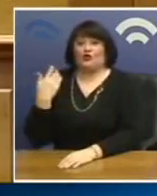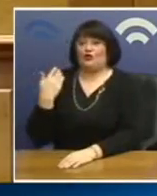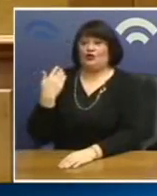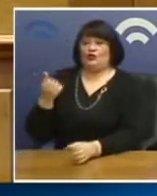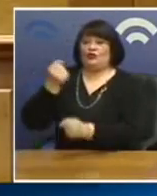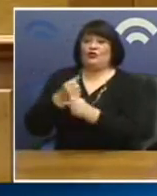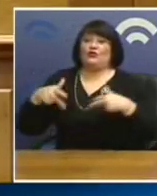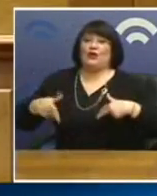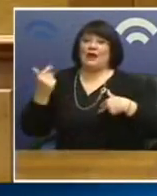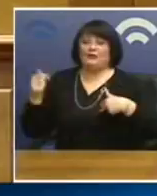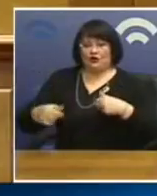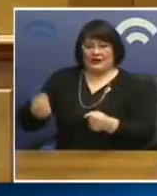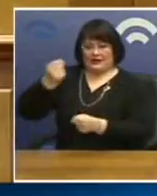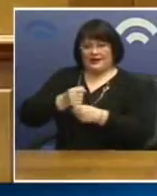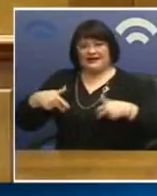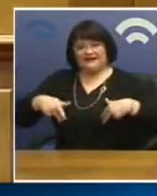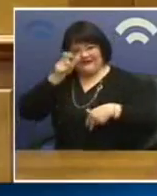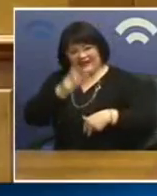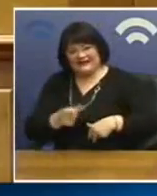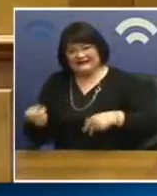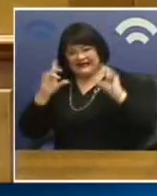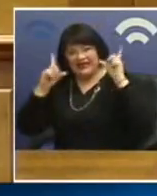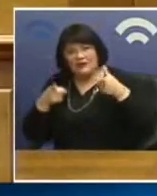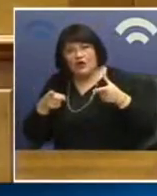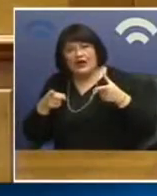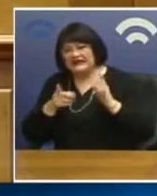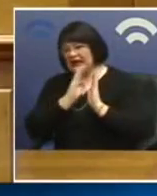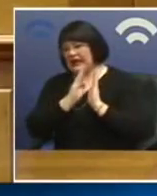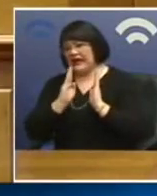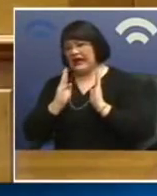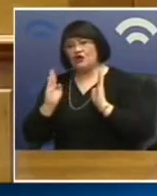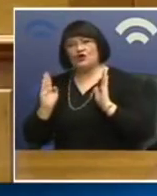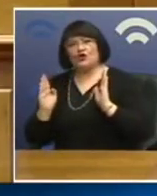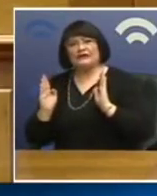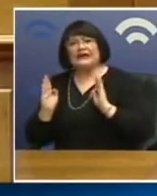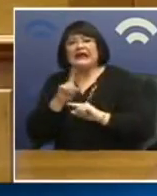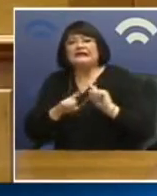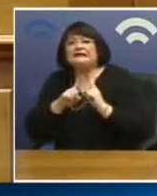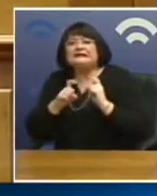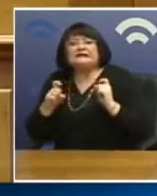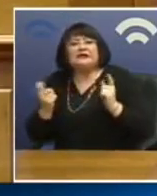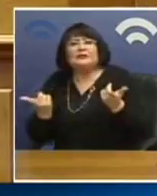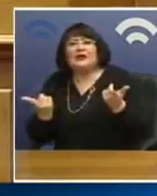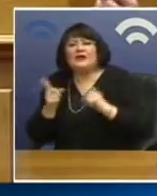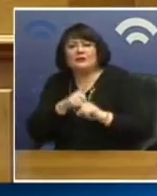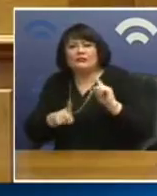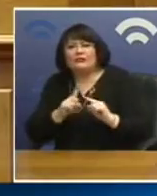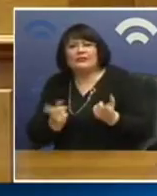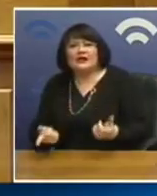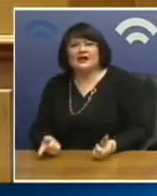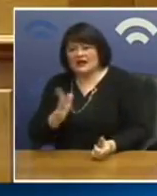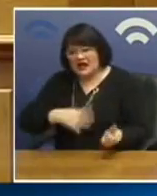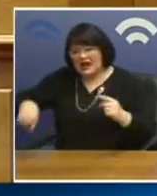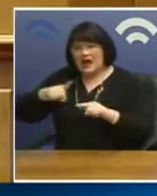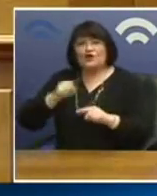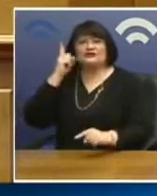Έρχεστε λοιπόν να επαναφέρετε την κανονικότητα. Αλλά ποια κανονικότητα? την κανονικότητα την οποία την γνωρίζει καλά ο ελληνικός λαός